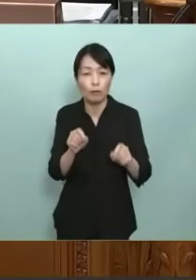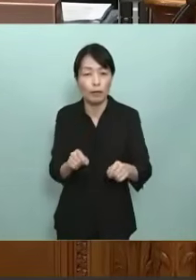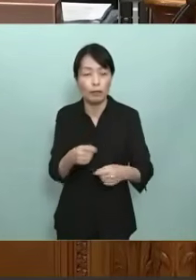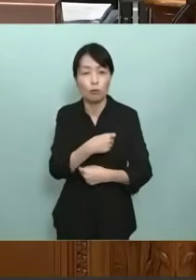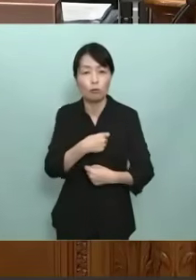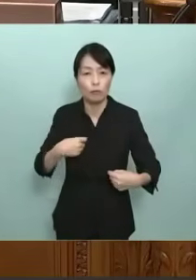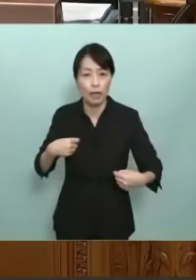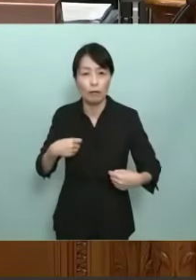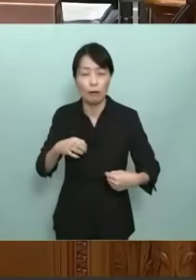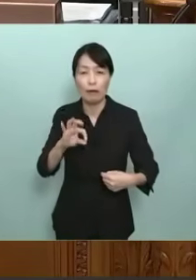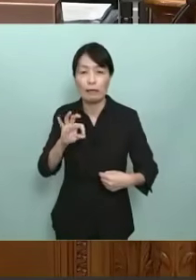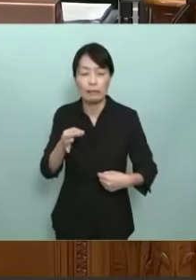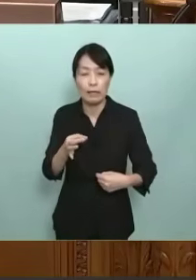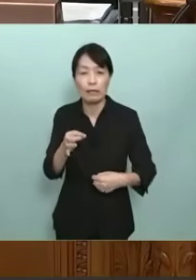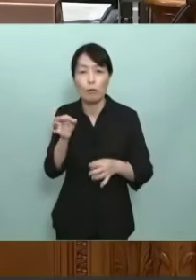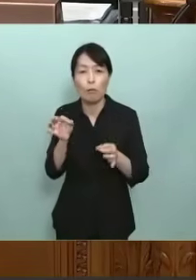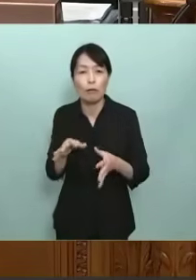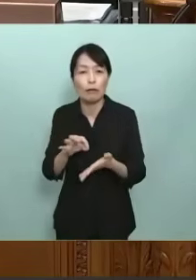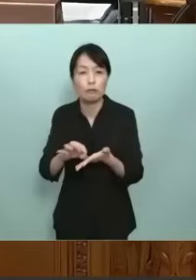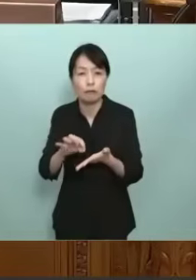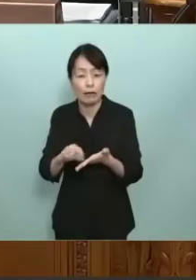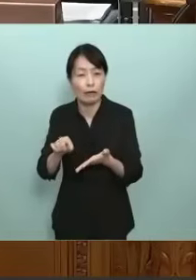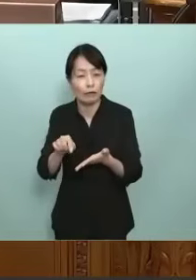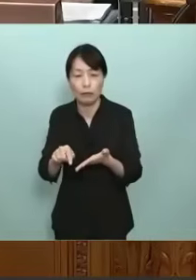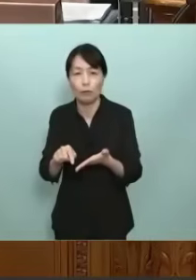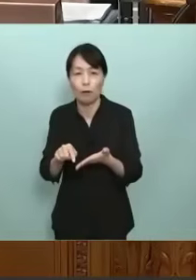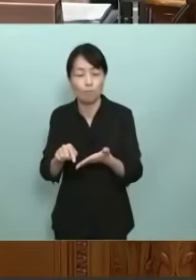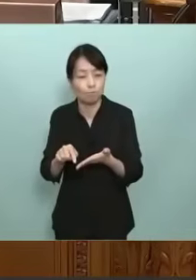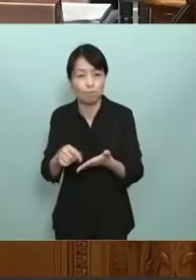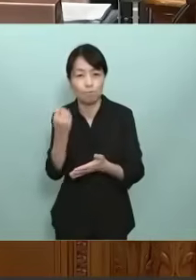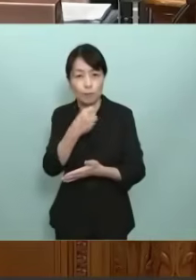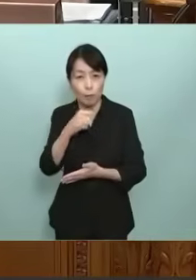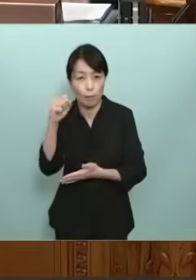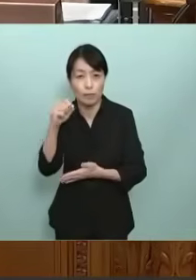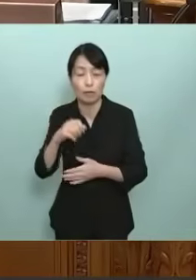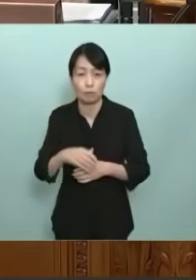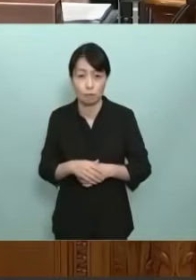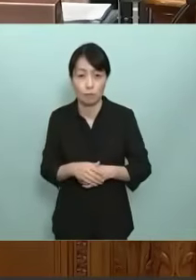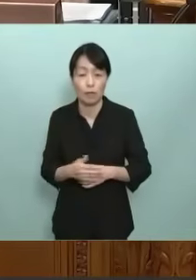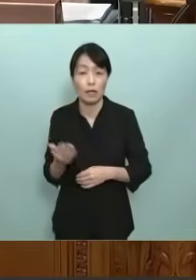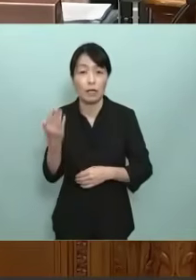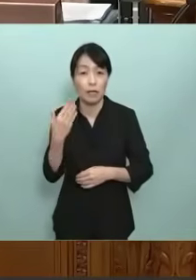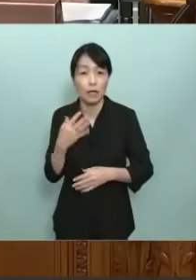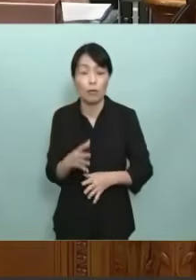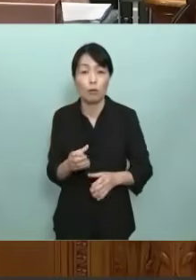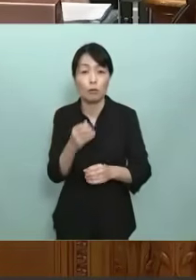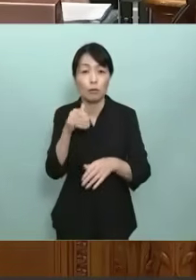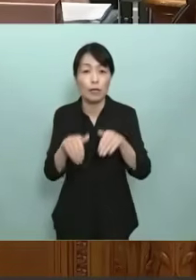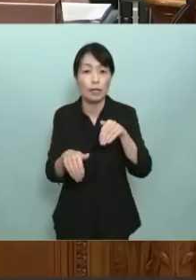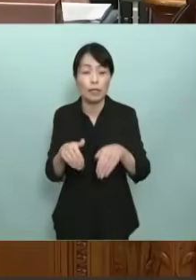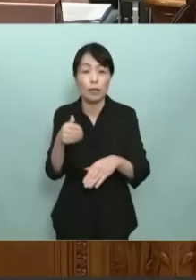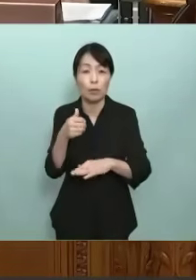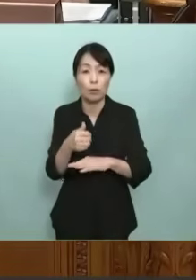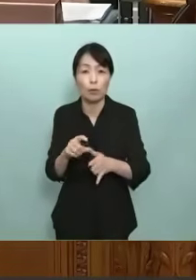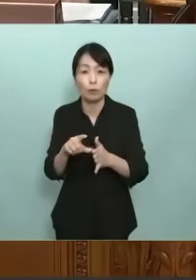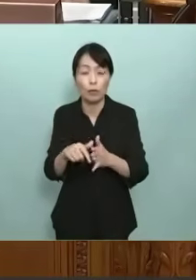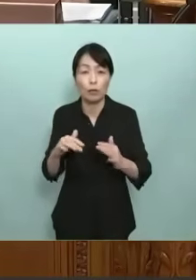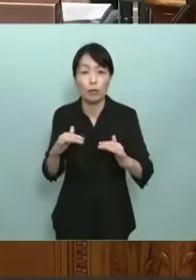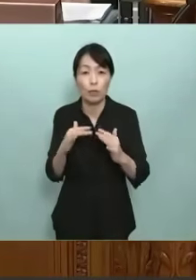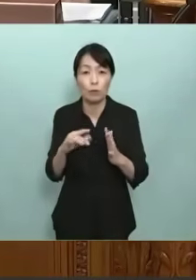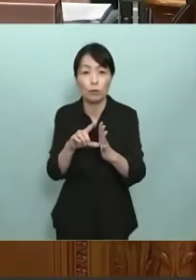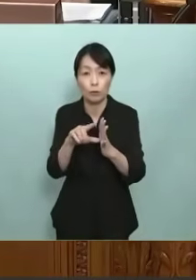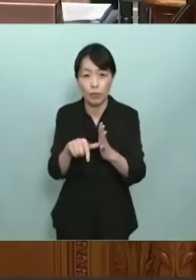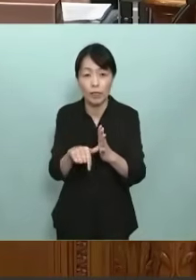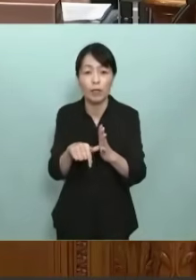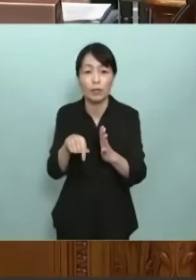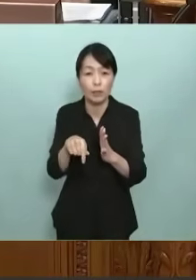無駄遣いとは徹底的に戦います先の総裁戦の議論で自民党が完璧な修正